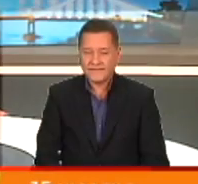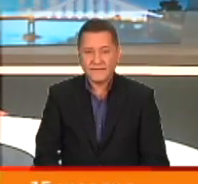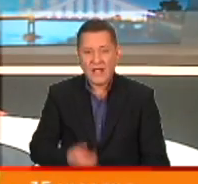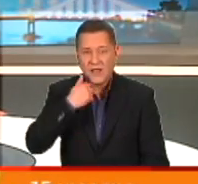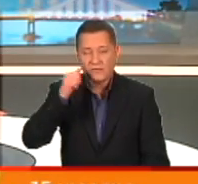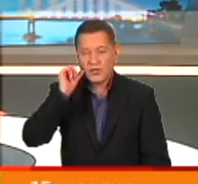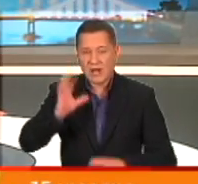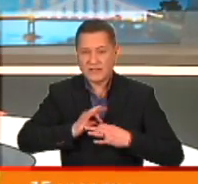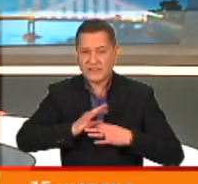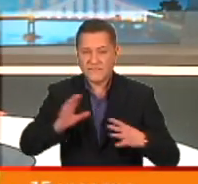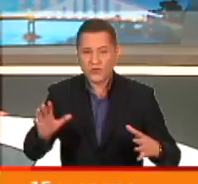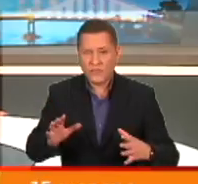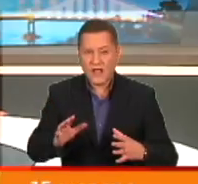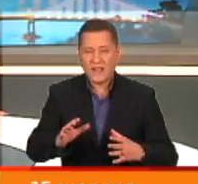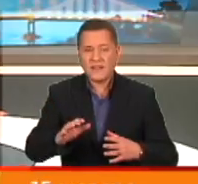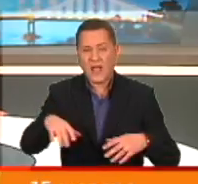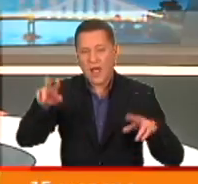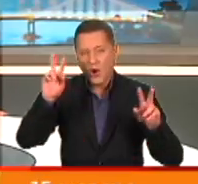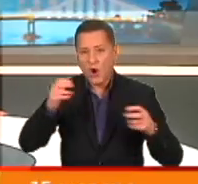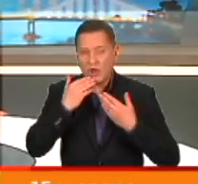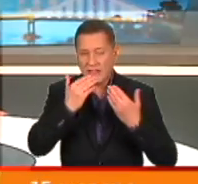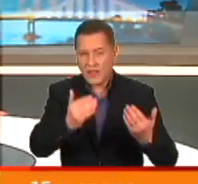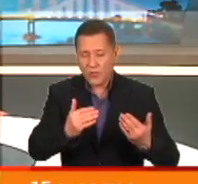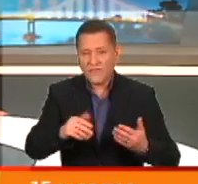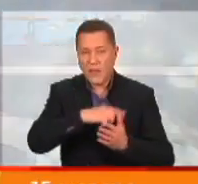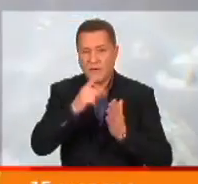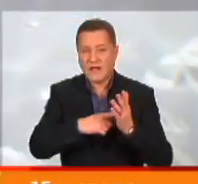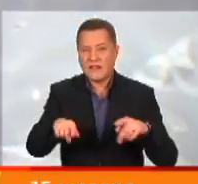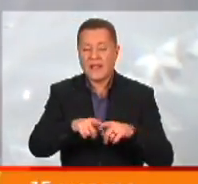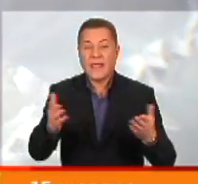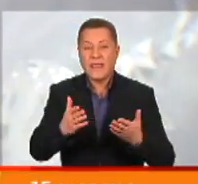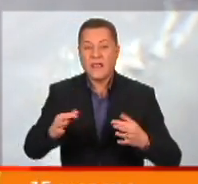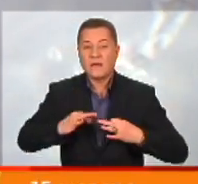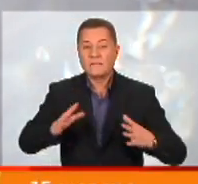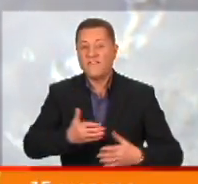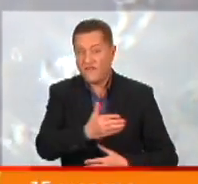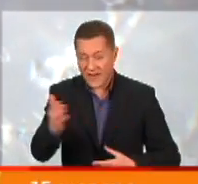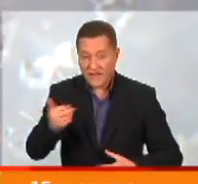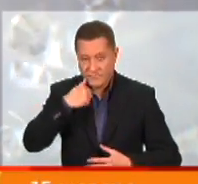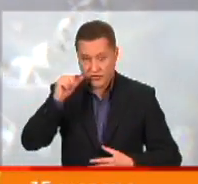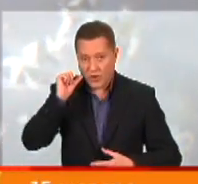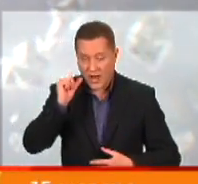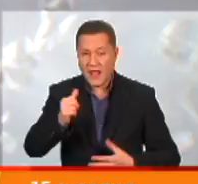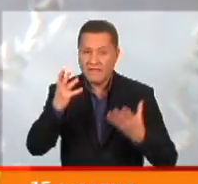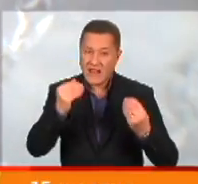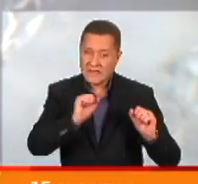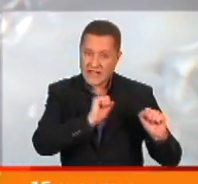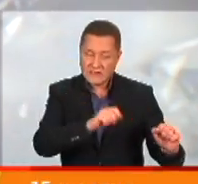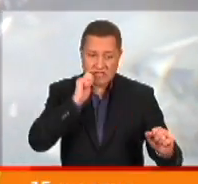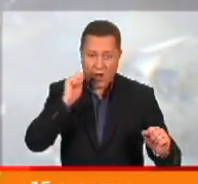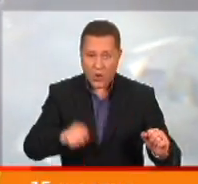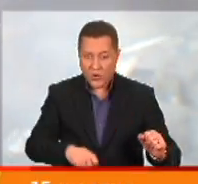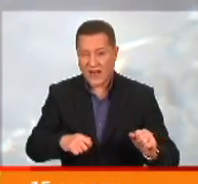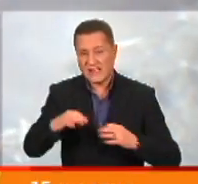Отже, вчорашнє святкування і є темою опитування в телепорталі, а питання таке, яке свято ви відзначали учора? День захисника